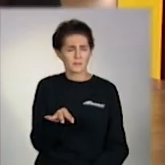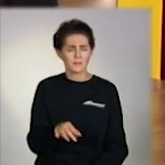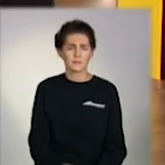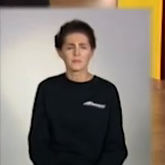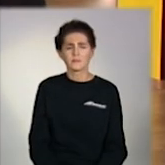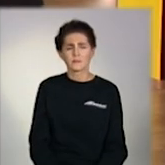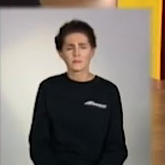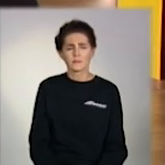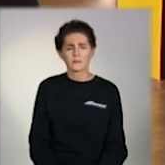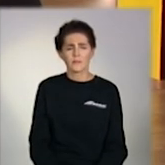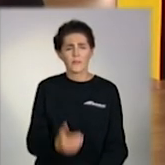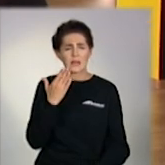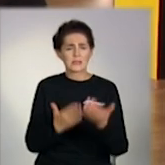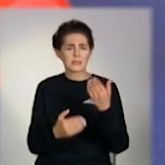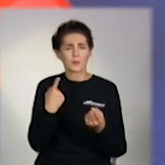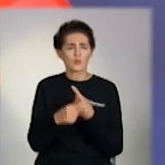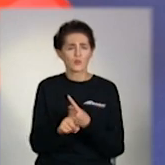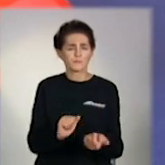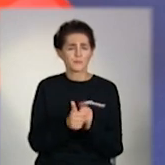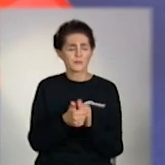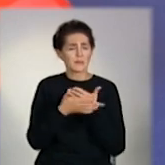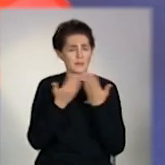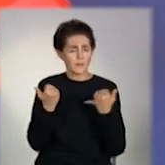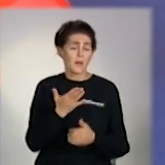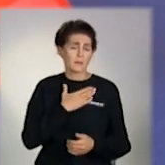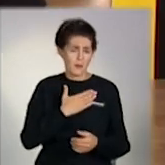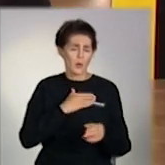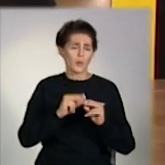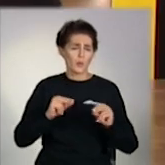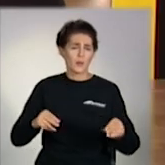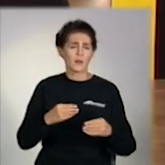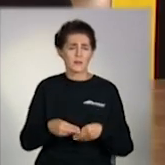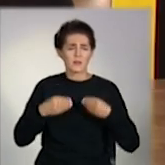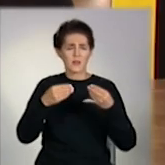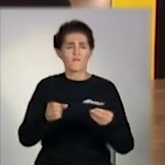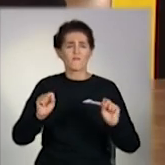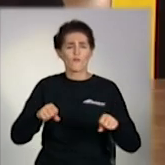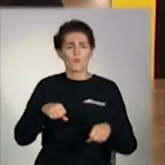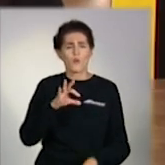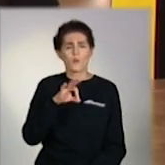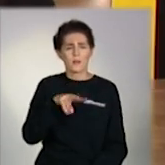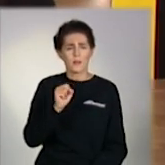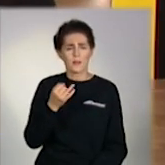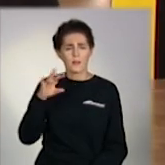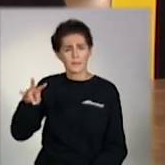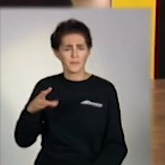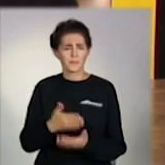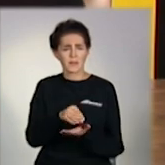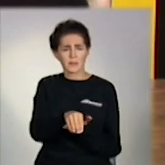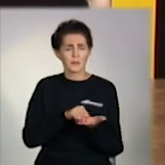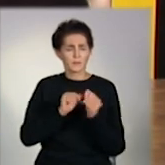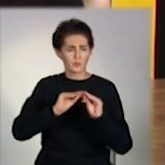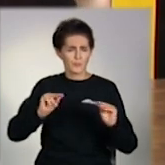Но если нет другой альтернативы у человека, то наши тренера предоставляют такую прекрасную возможность заниматься онлайн. То есть можно написать тренеру,